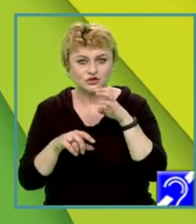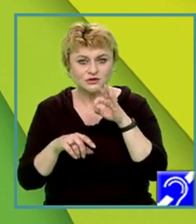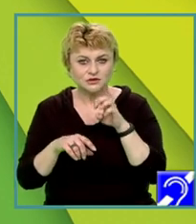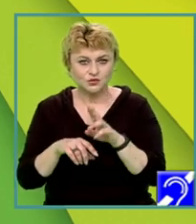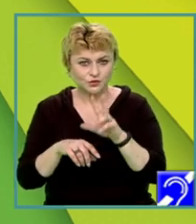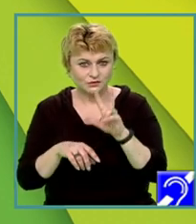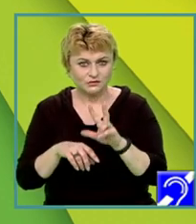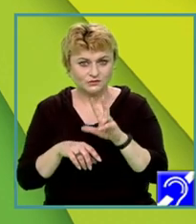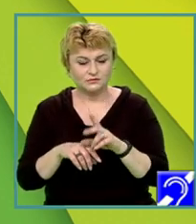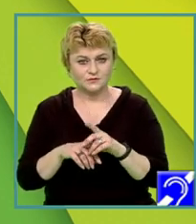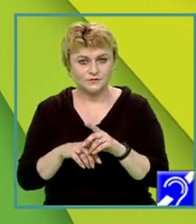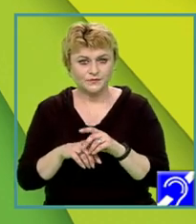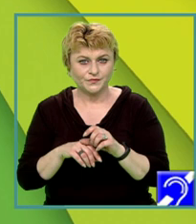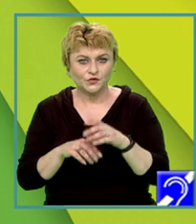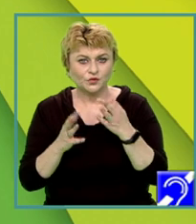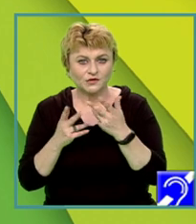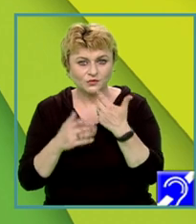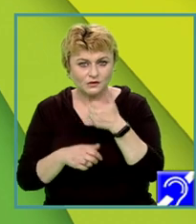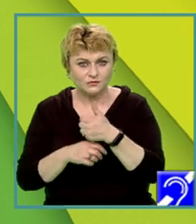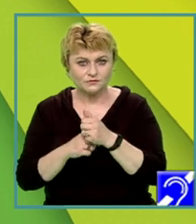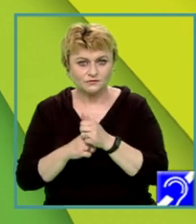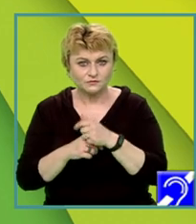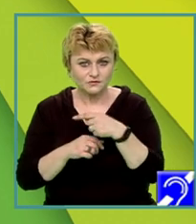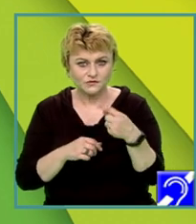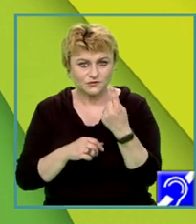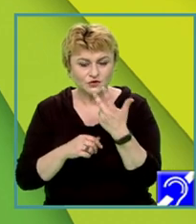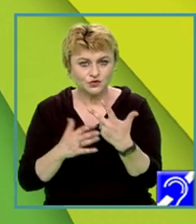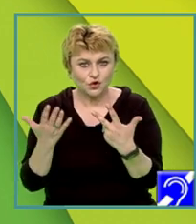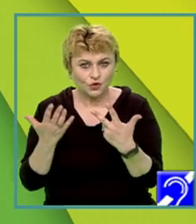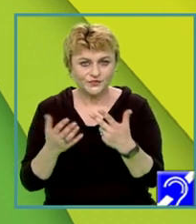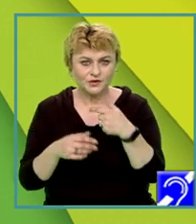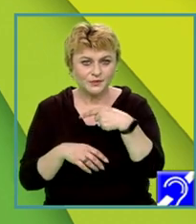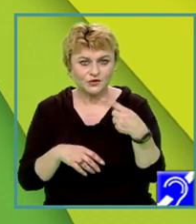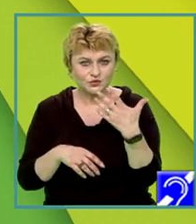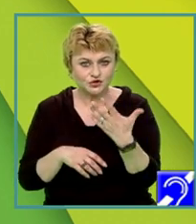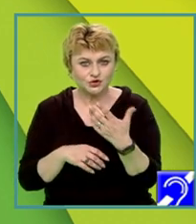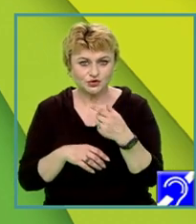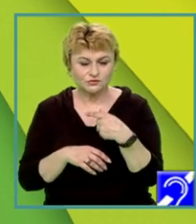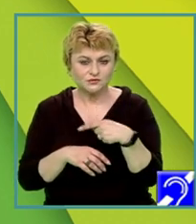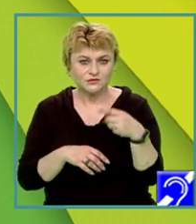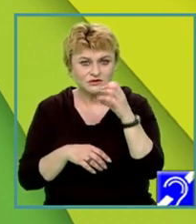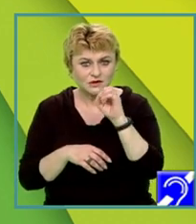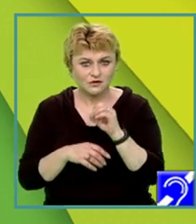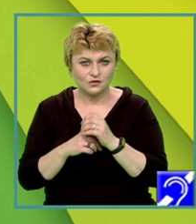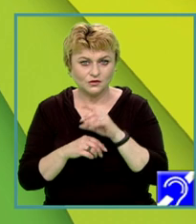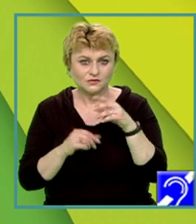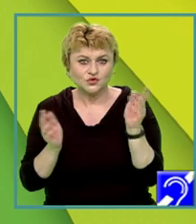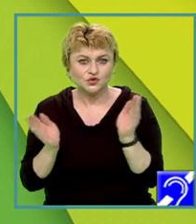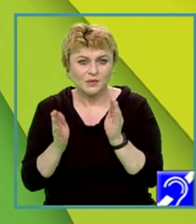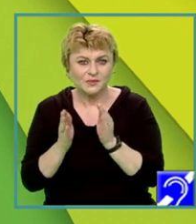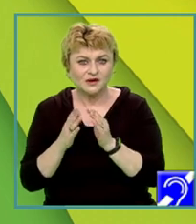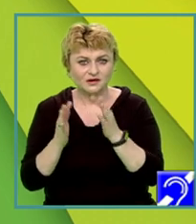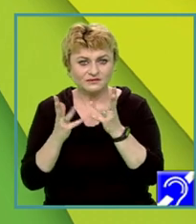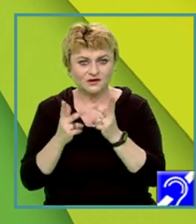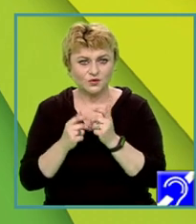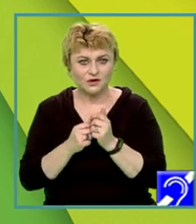a este un element din mulțimea minus 8 minus 5 0 și 1 cea mai mică valoare pe care o